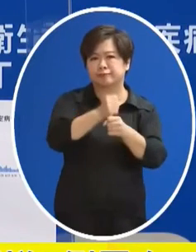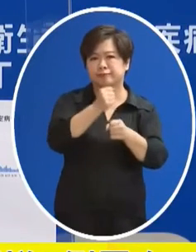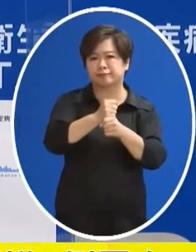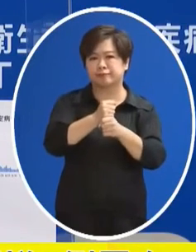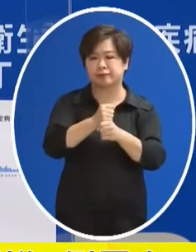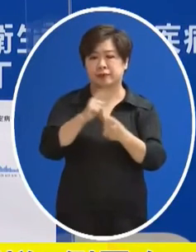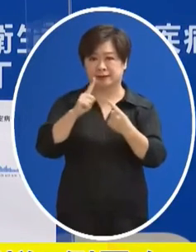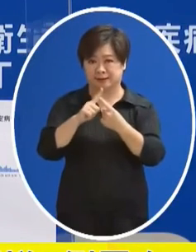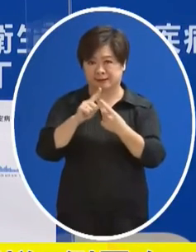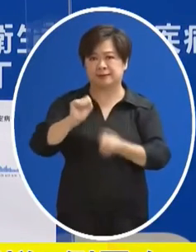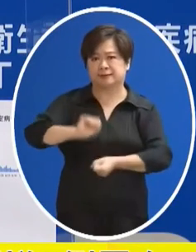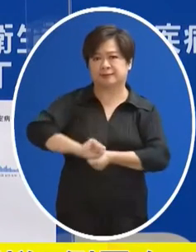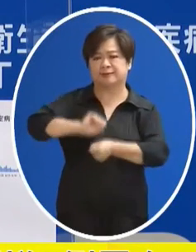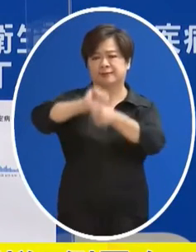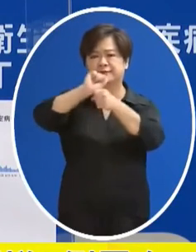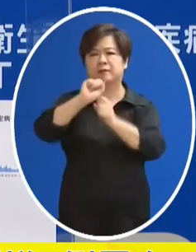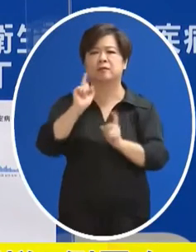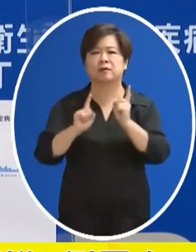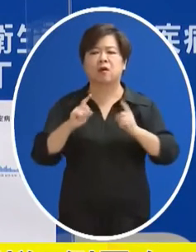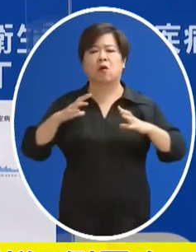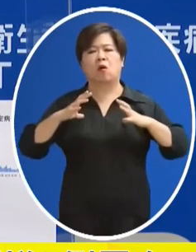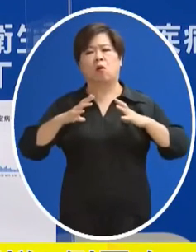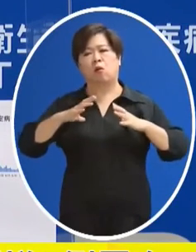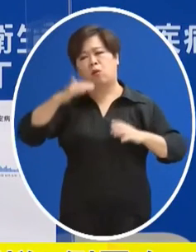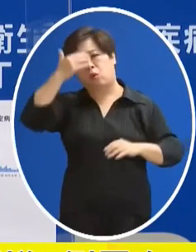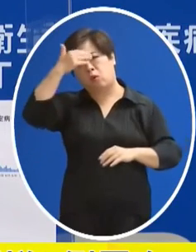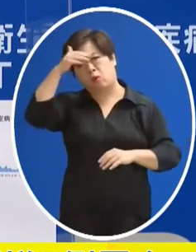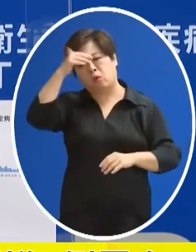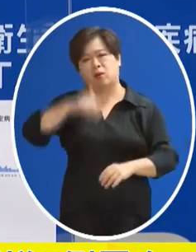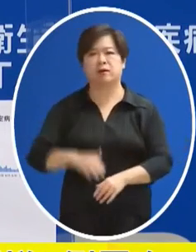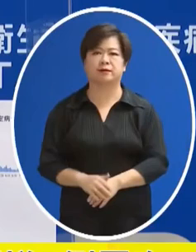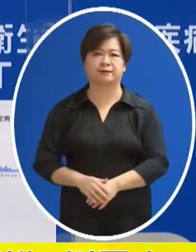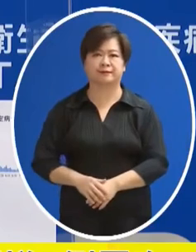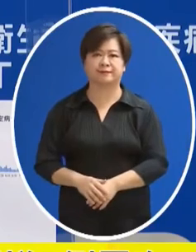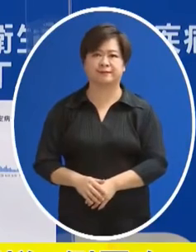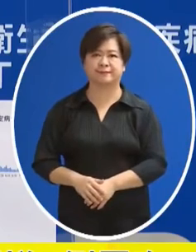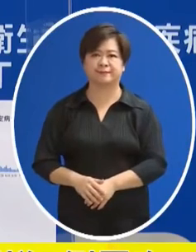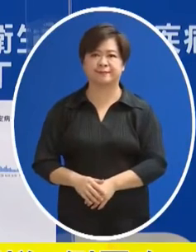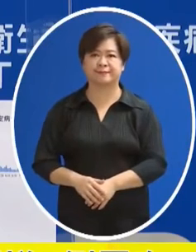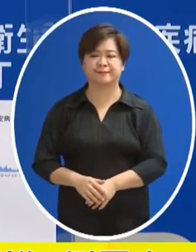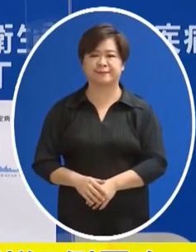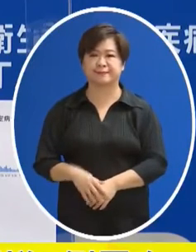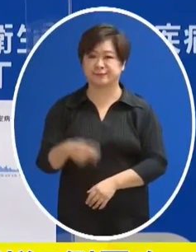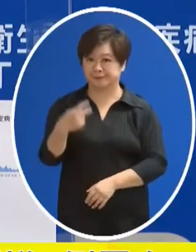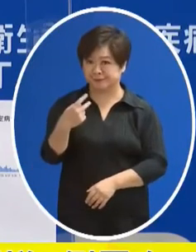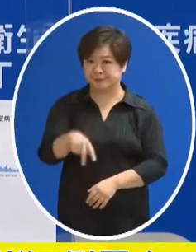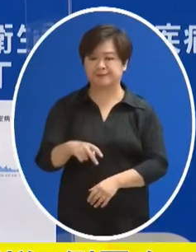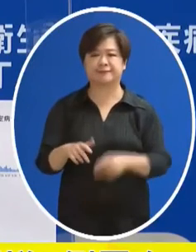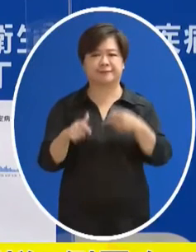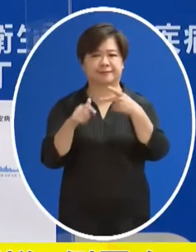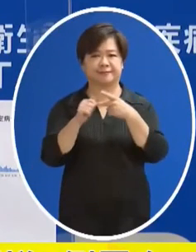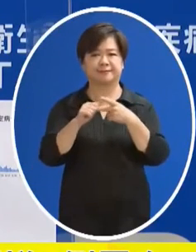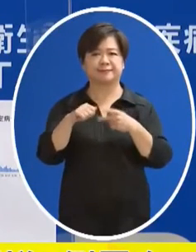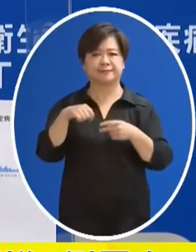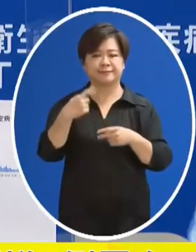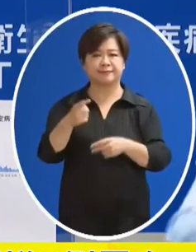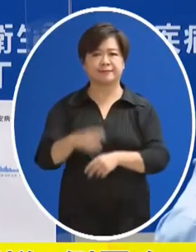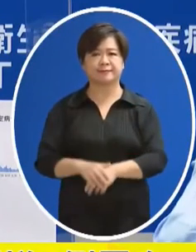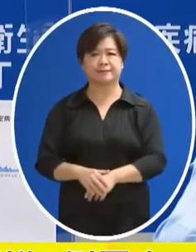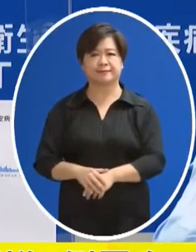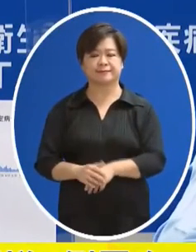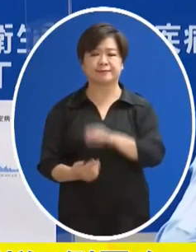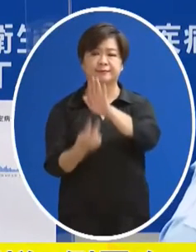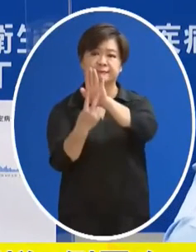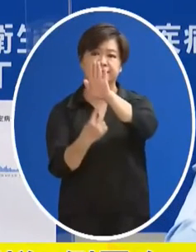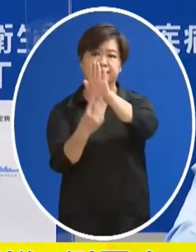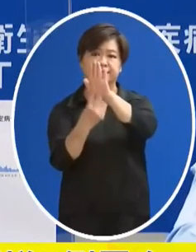人力能够比较舒缓一点。然后第二个在哈。在接种它上